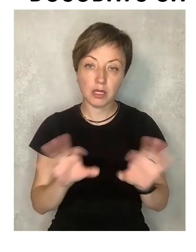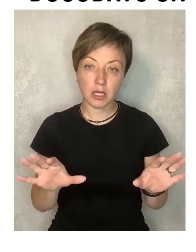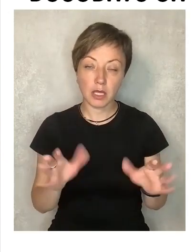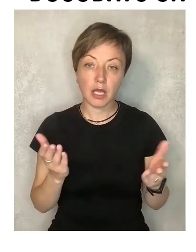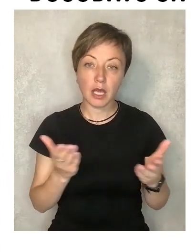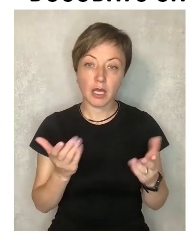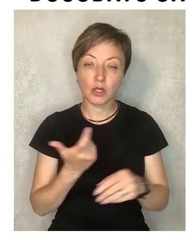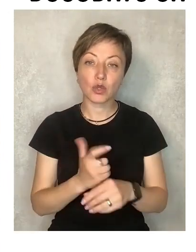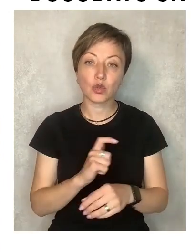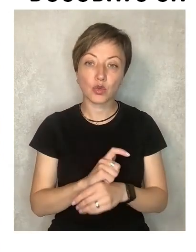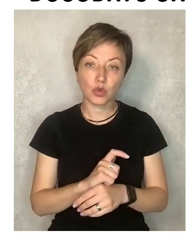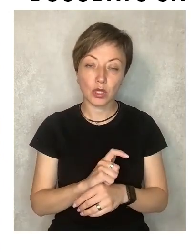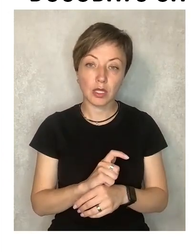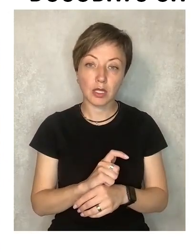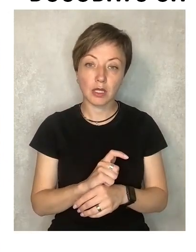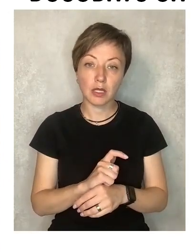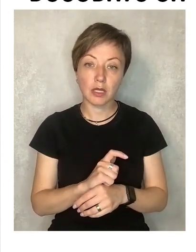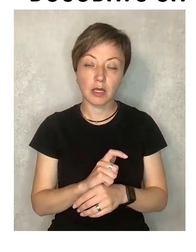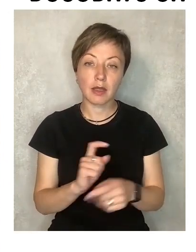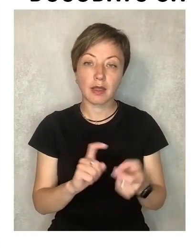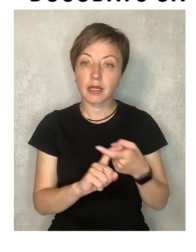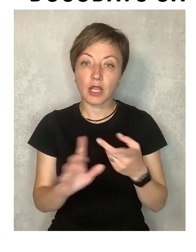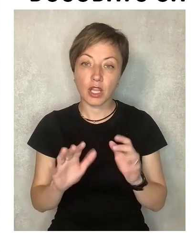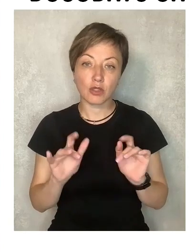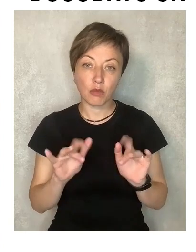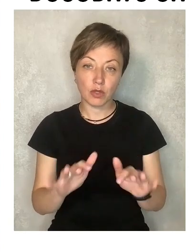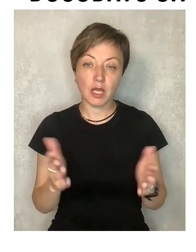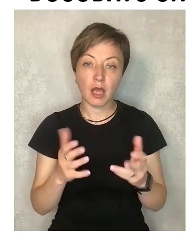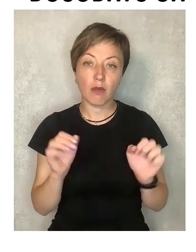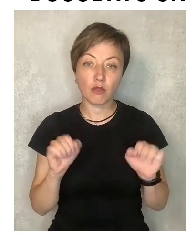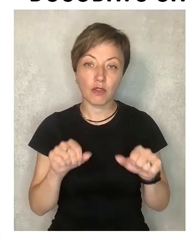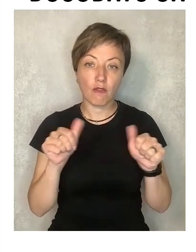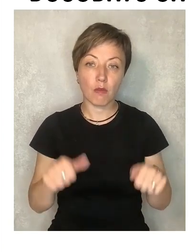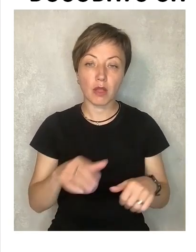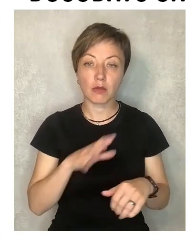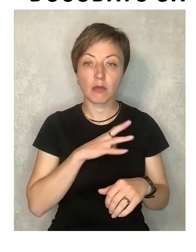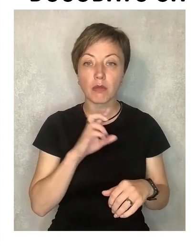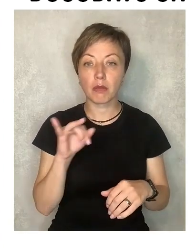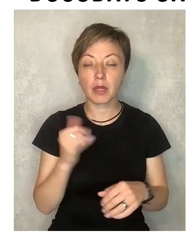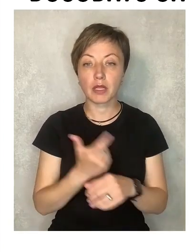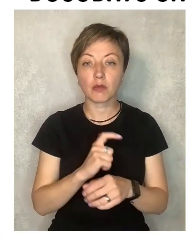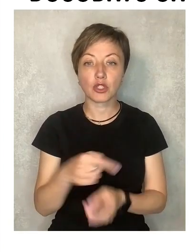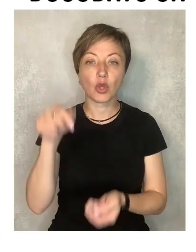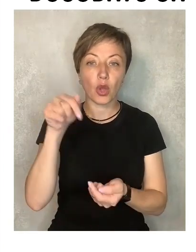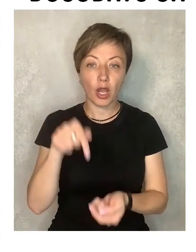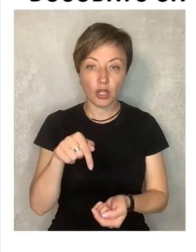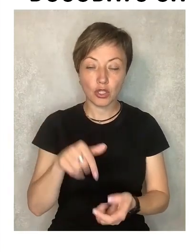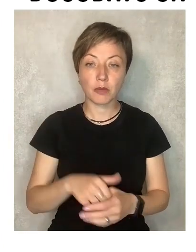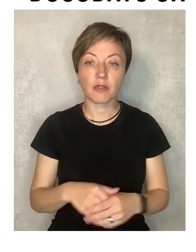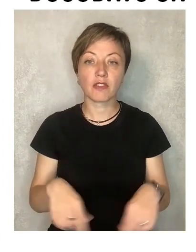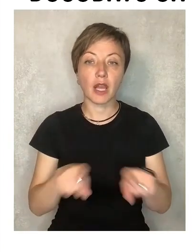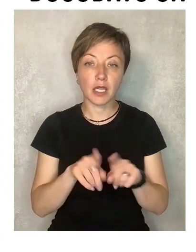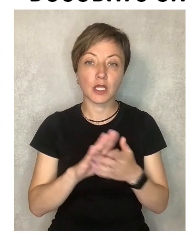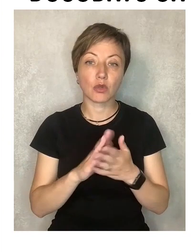дуже незалежні від неї процеси. Тобто, який, можливо, формат був би найбільш доречним в такій ситуації,